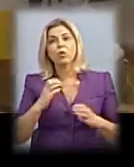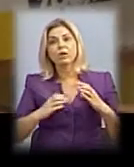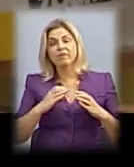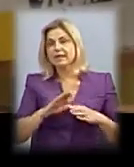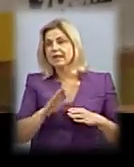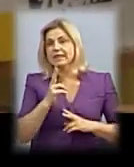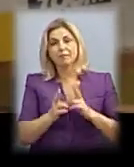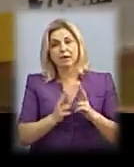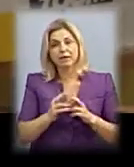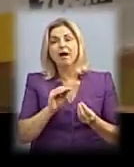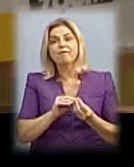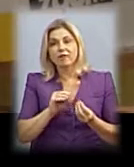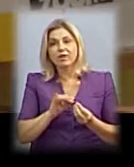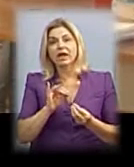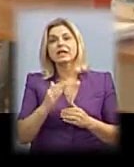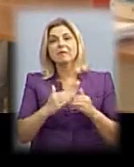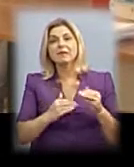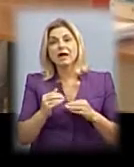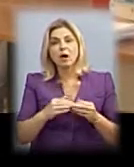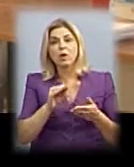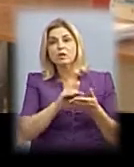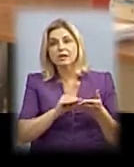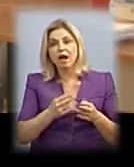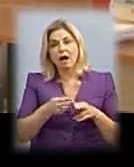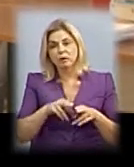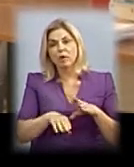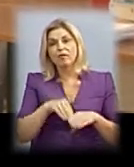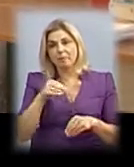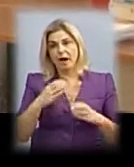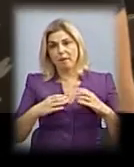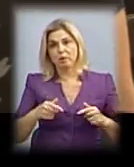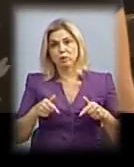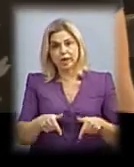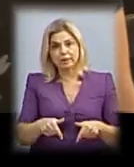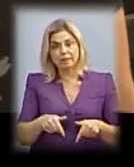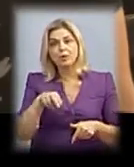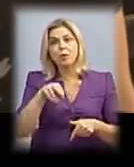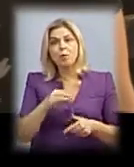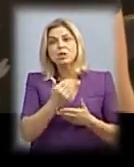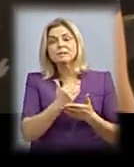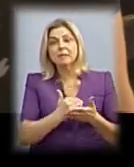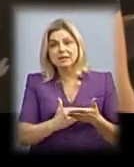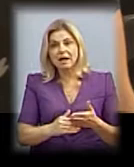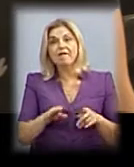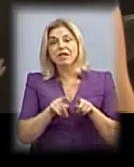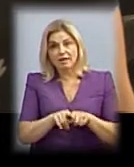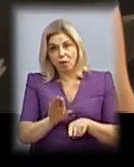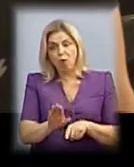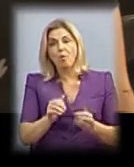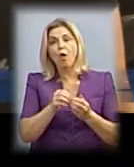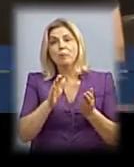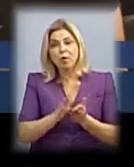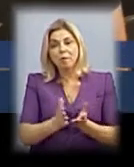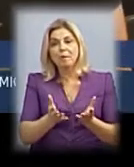Так само незмінними є спеціальності, які обирають абітурієнти. По списках майже в такому самому обсязі ми